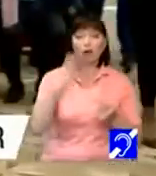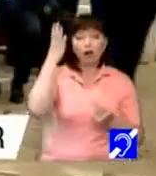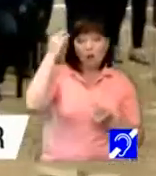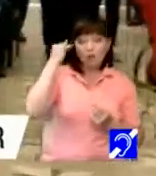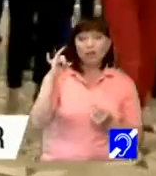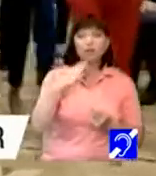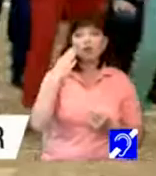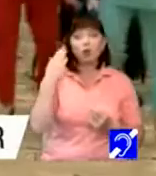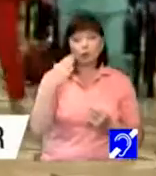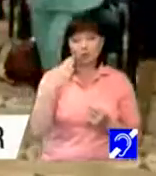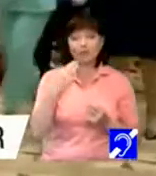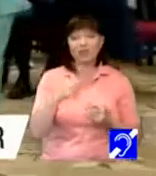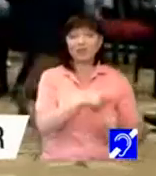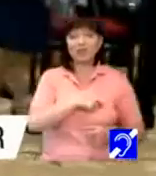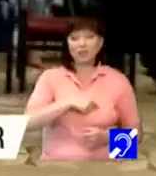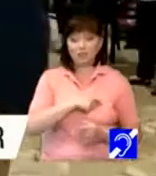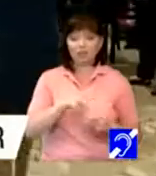Moldova.